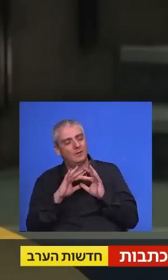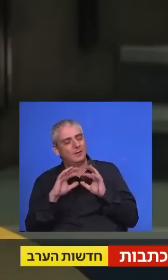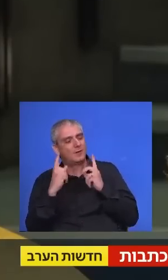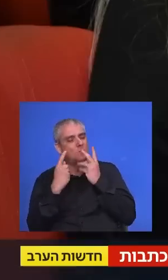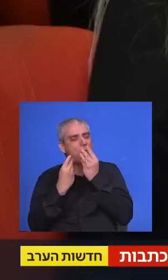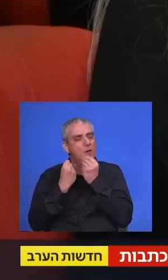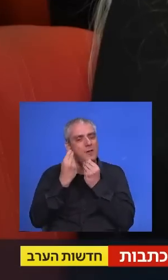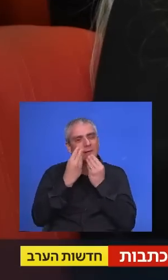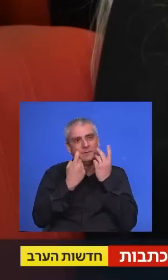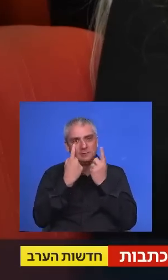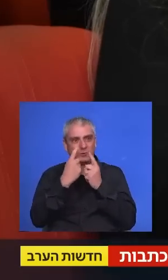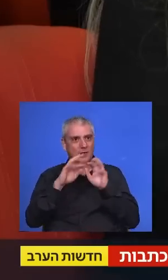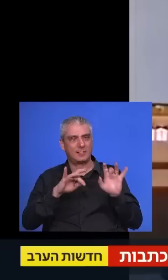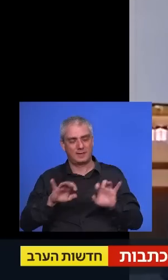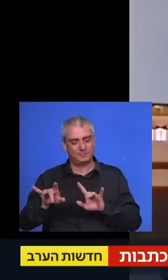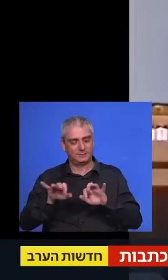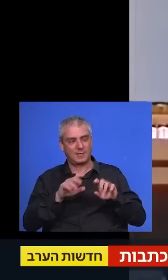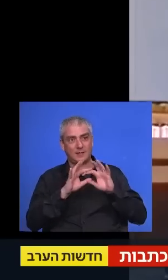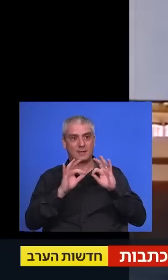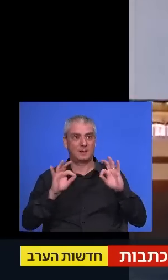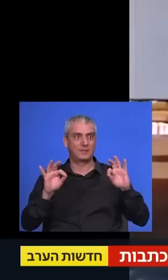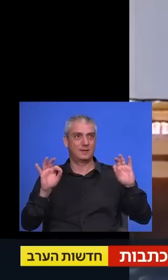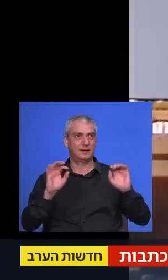מסתורי. הנגינה של הפסנתר שהתחיל